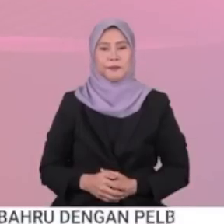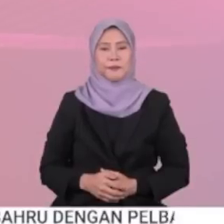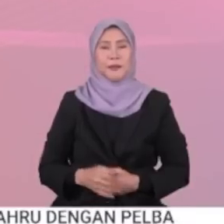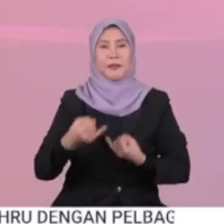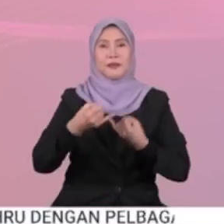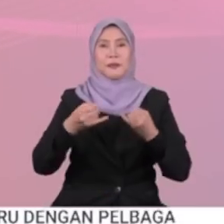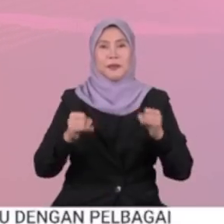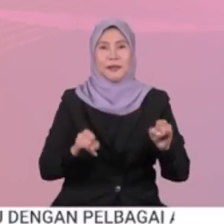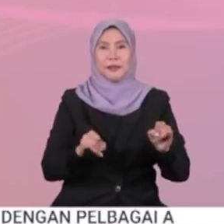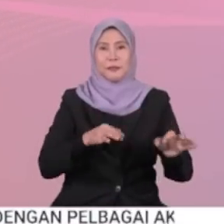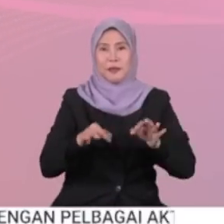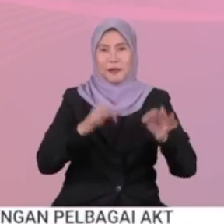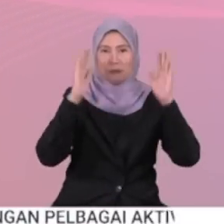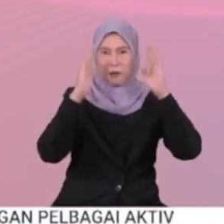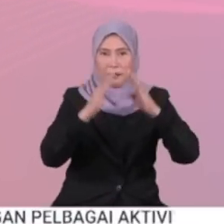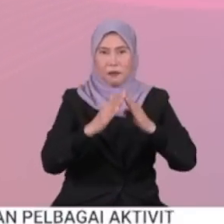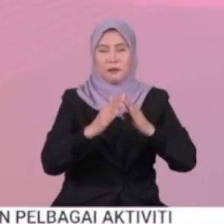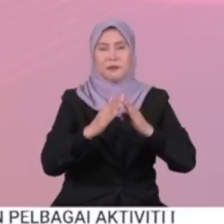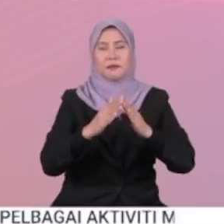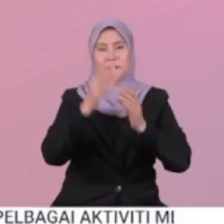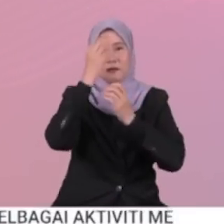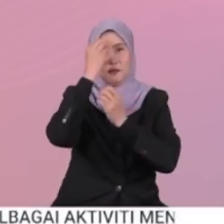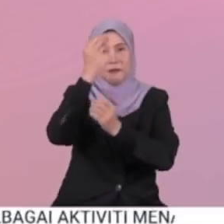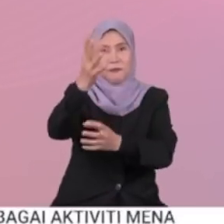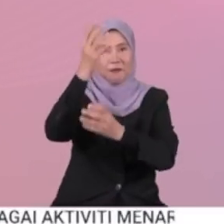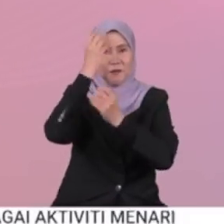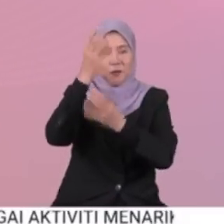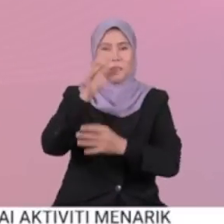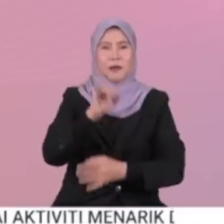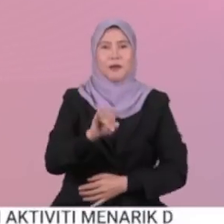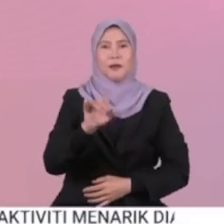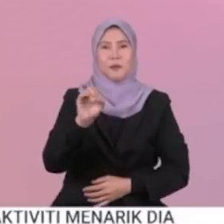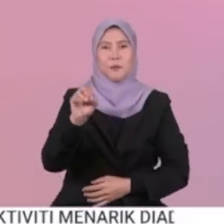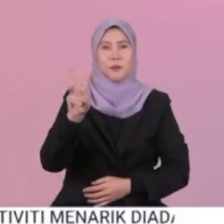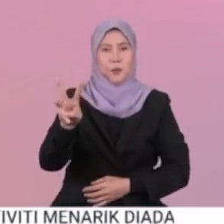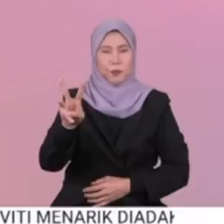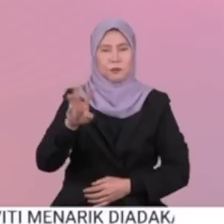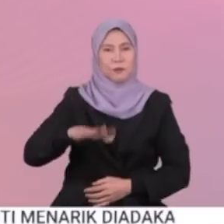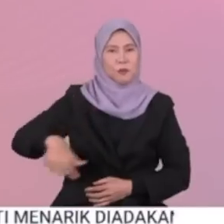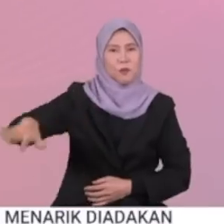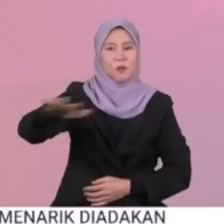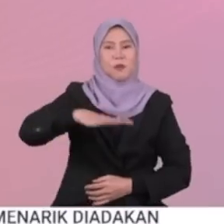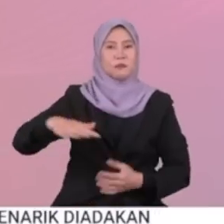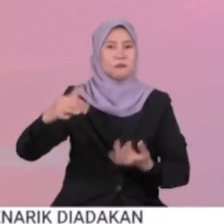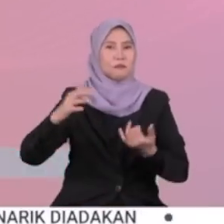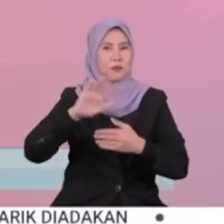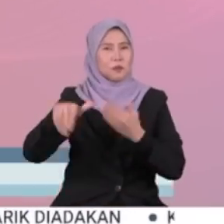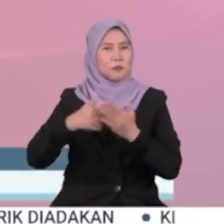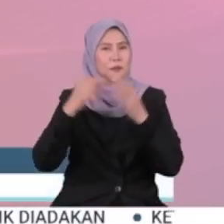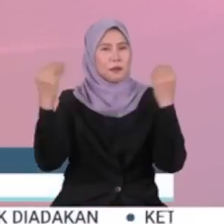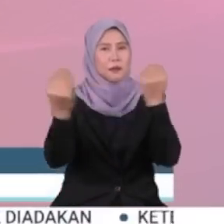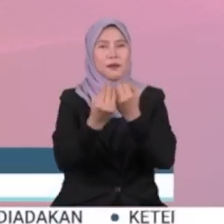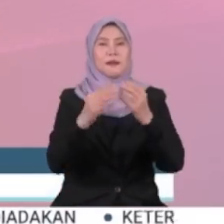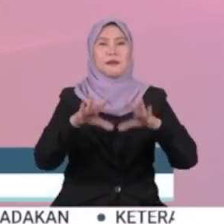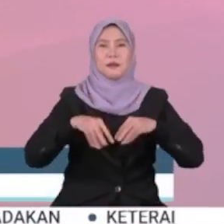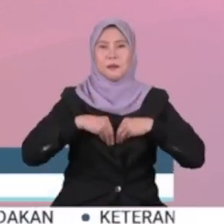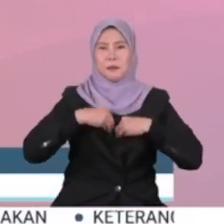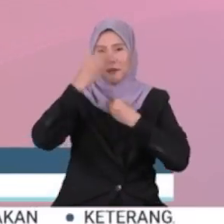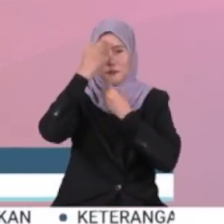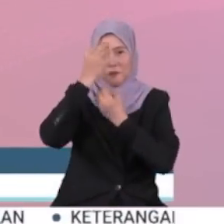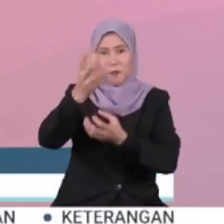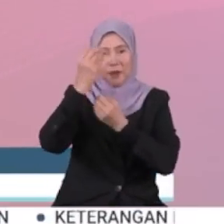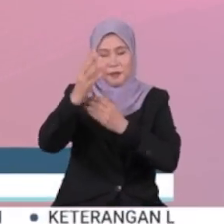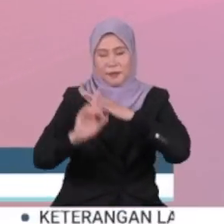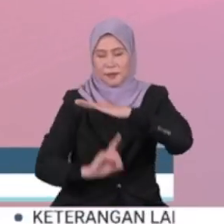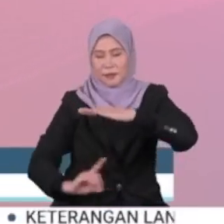Jabatan Penerangan Negeri Pahang memperhebatkan Info on Wheel IOW di seluruh negeri itu agar setiap lapisan masyarakat menerima maklumat dan